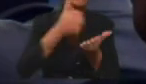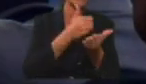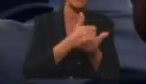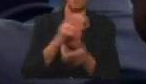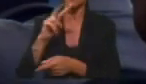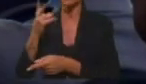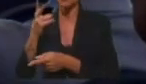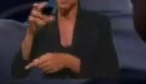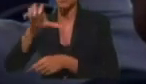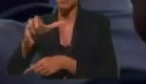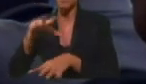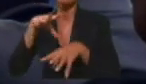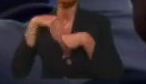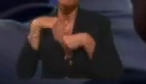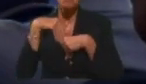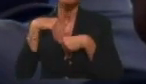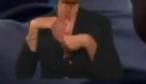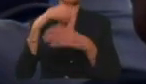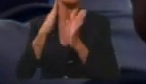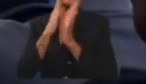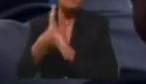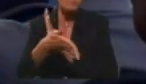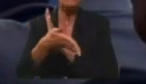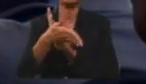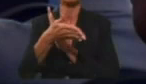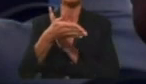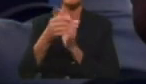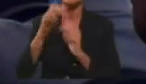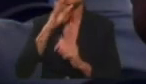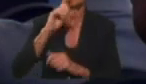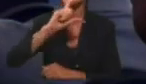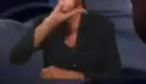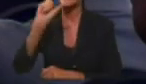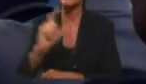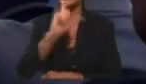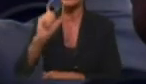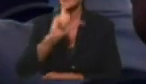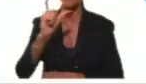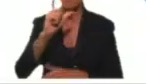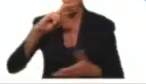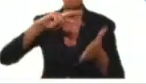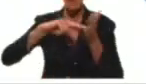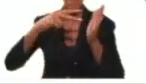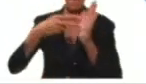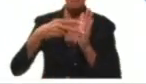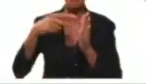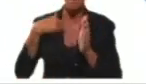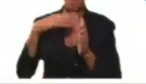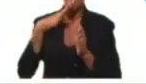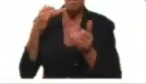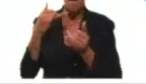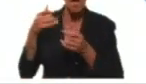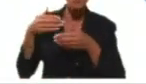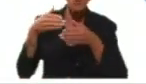grupa osób otrzymała takie dedykowane cyfrowe asystenty, dedykowane planery, można powiedzieć, tak, cyfrowych